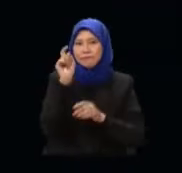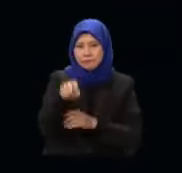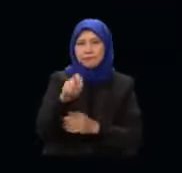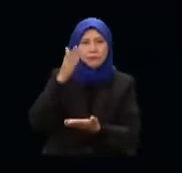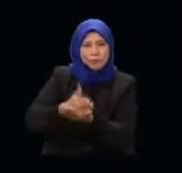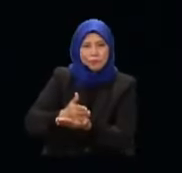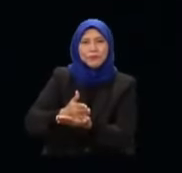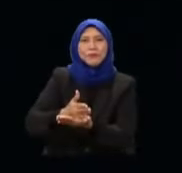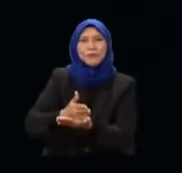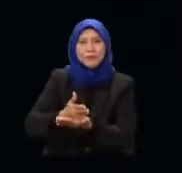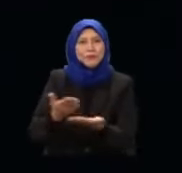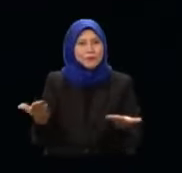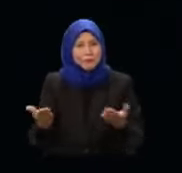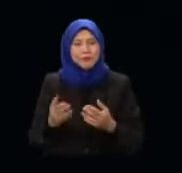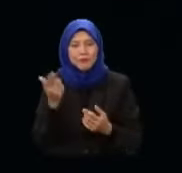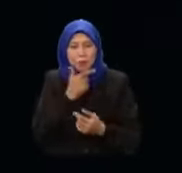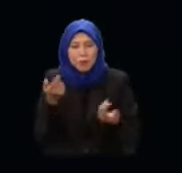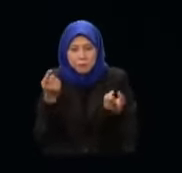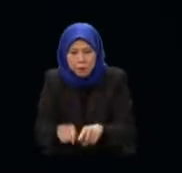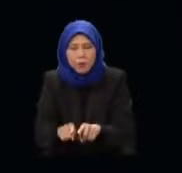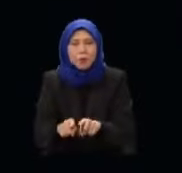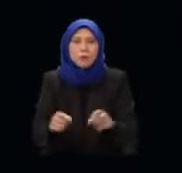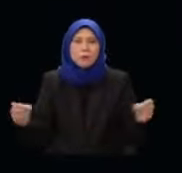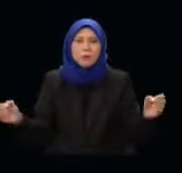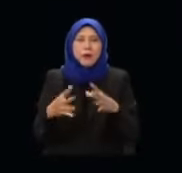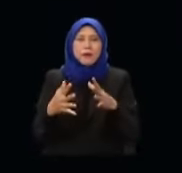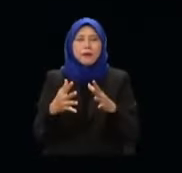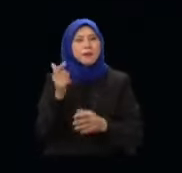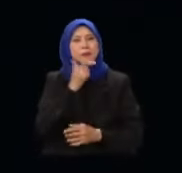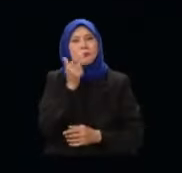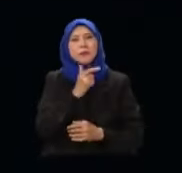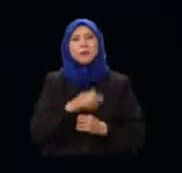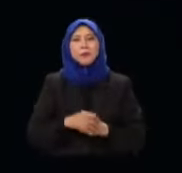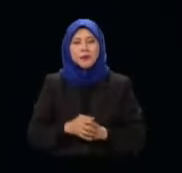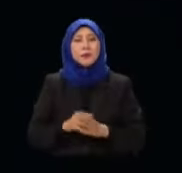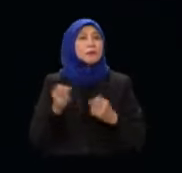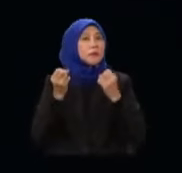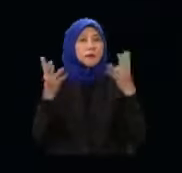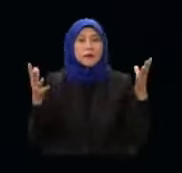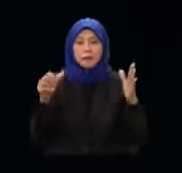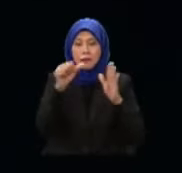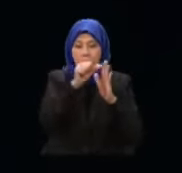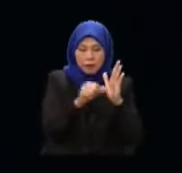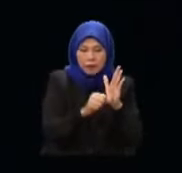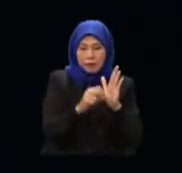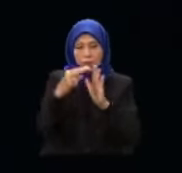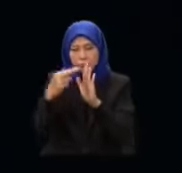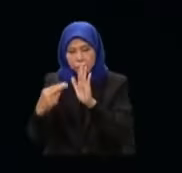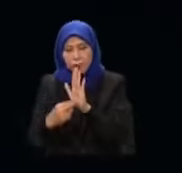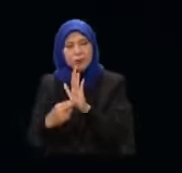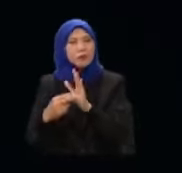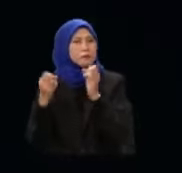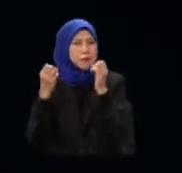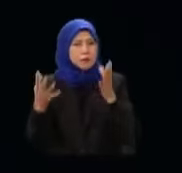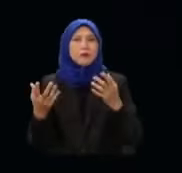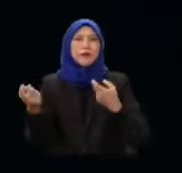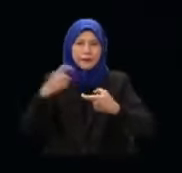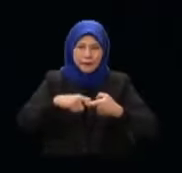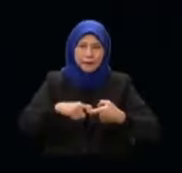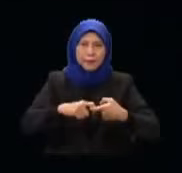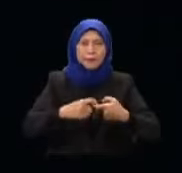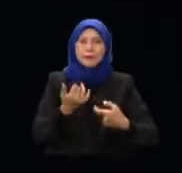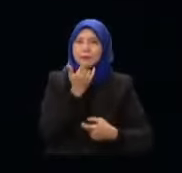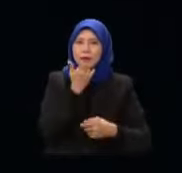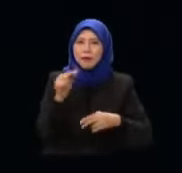ada sebenarnya beliau banyak undang-undang telah Pondaag diletakkan Banyak fakta yang telah pun diletakkan yang berkaitan